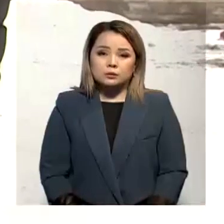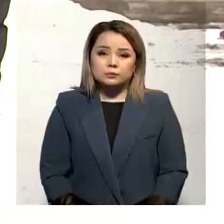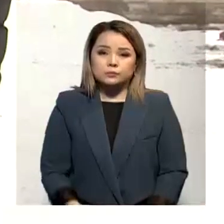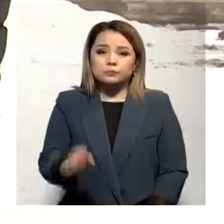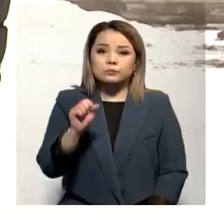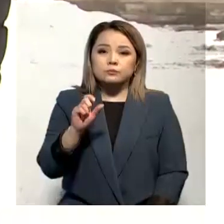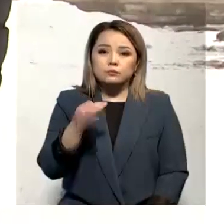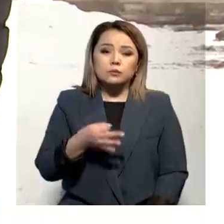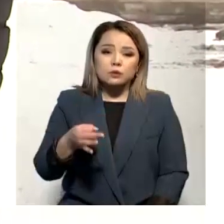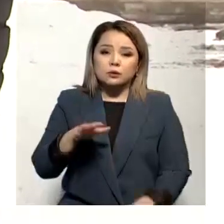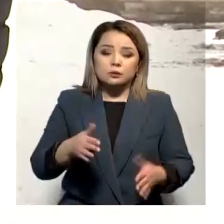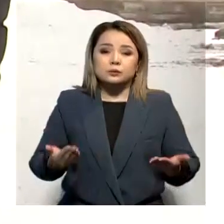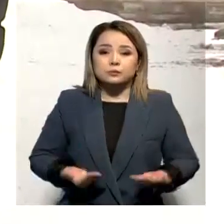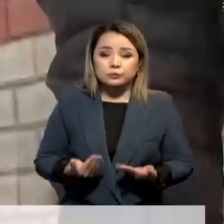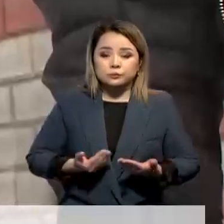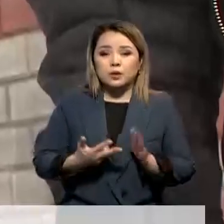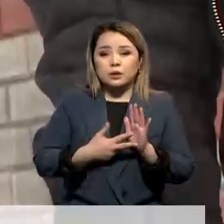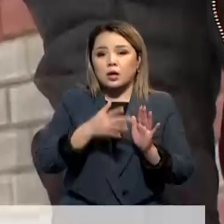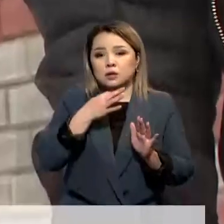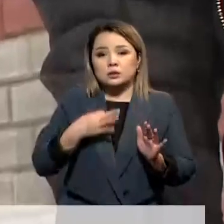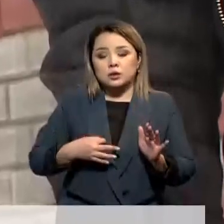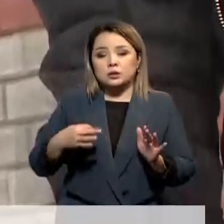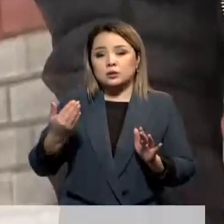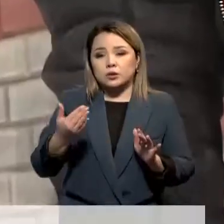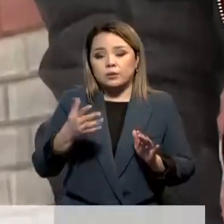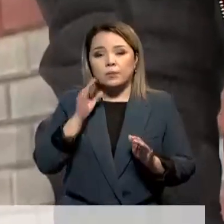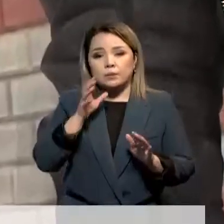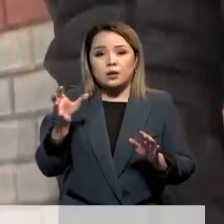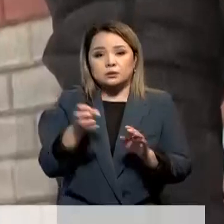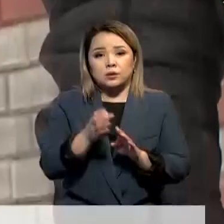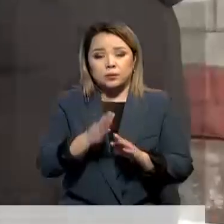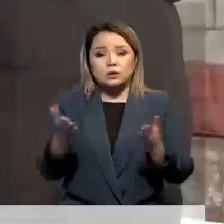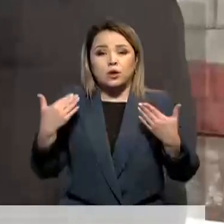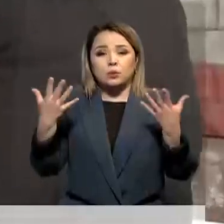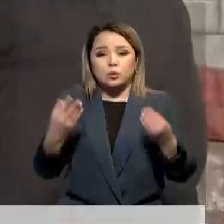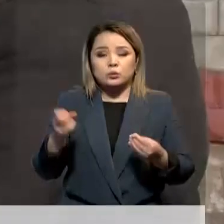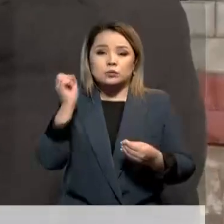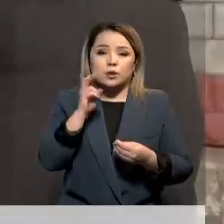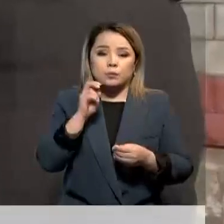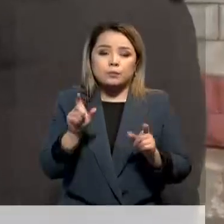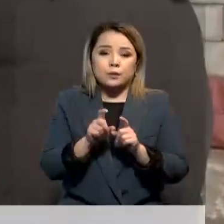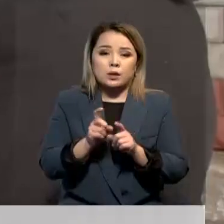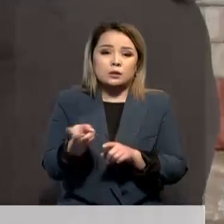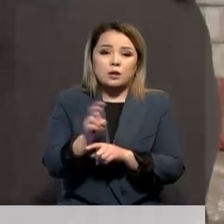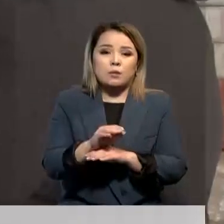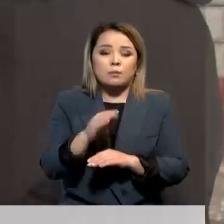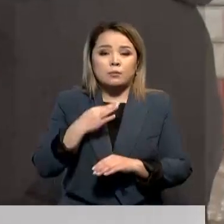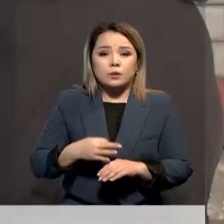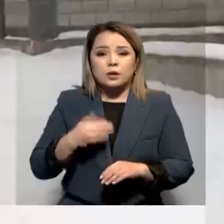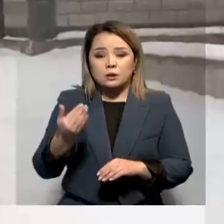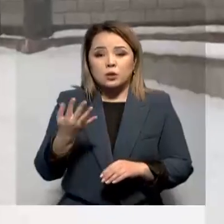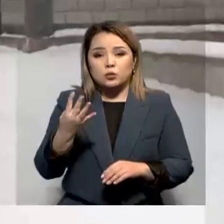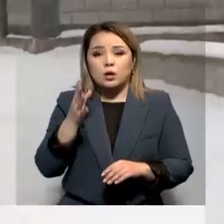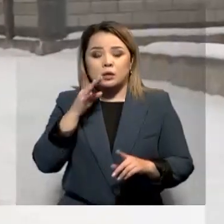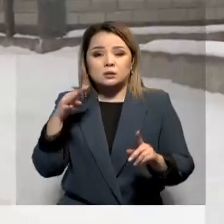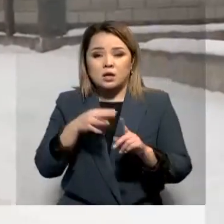Абай ауылының тұрғыны Бекболат Қысанбайдың ұлы 8 жасар асланды бір апта бұрын ит қапқан. Демалыс күні күндізгі уақытта дүкенге бара жатқан баланы 4 ит бас салып,